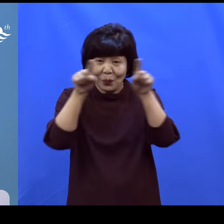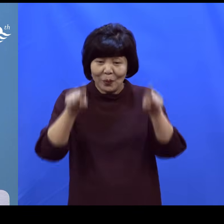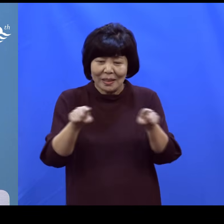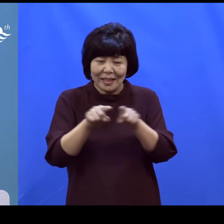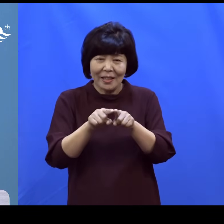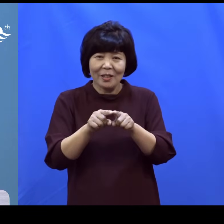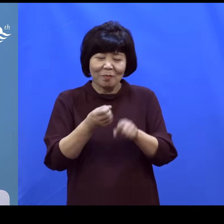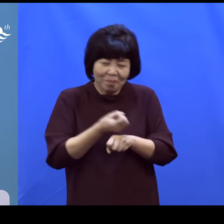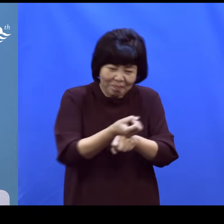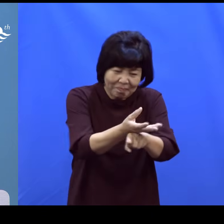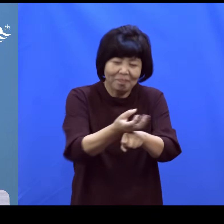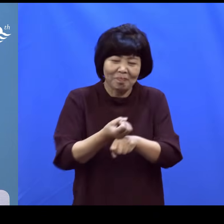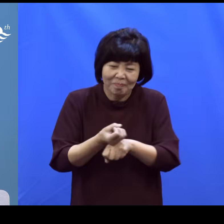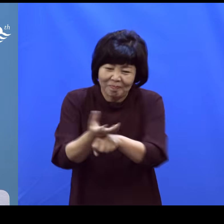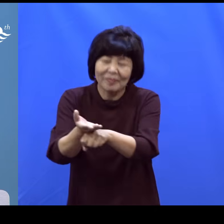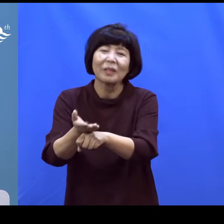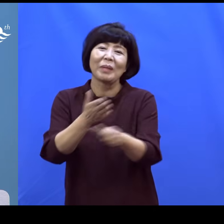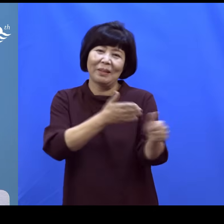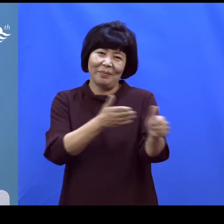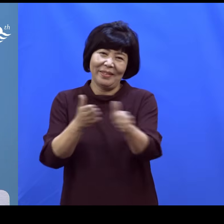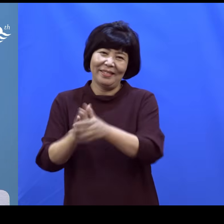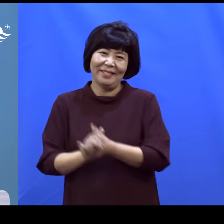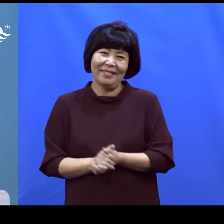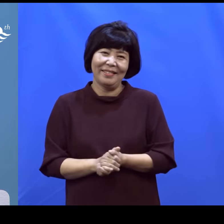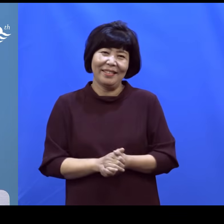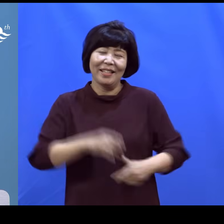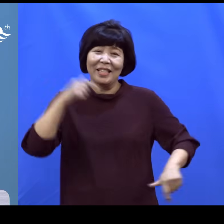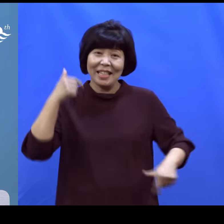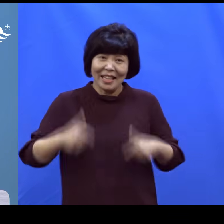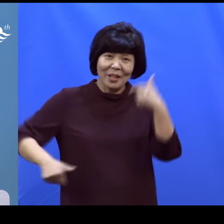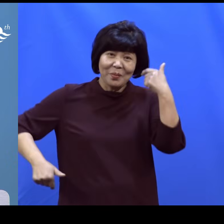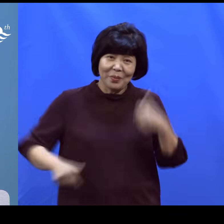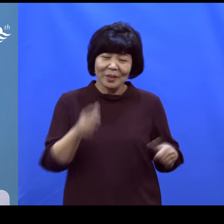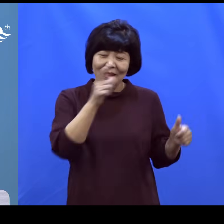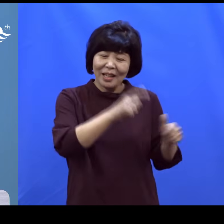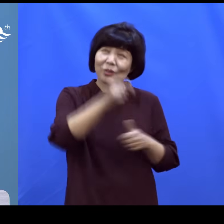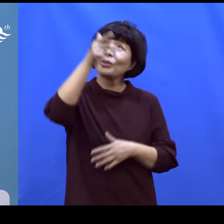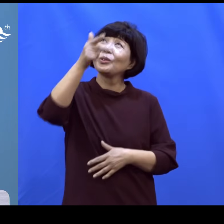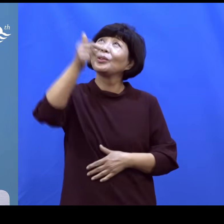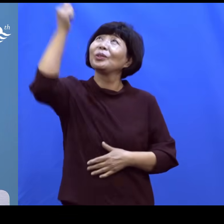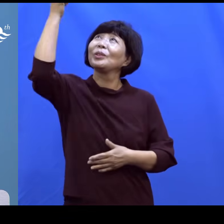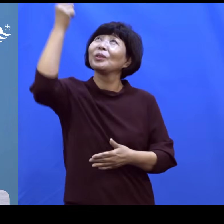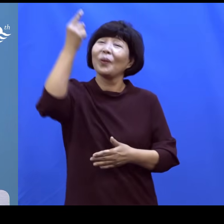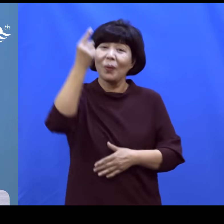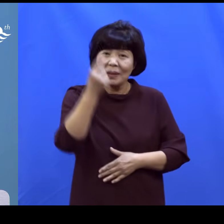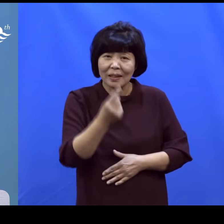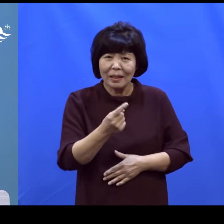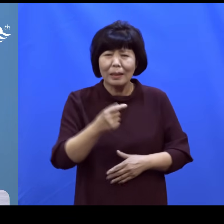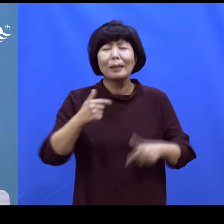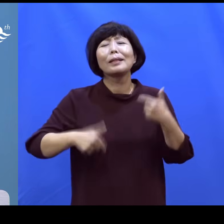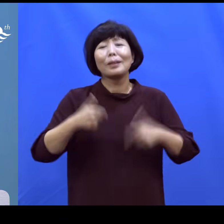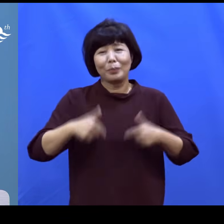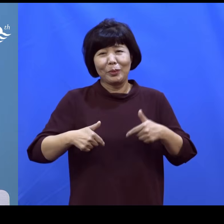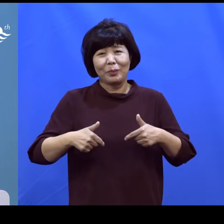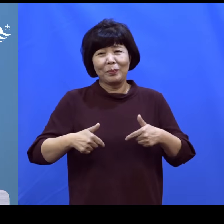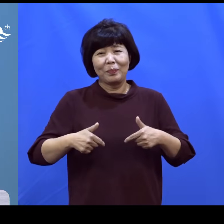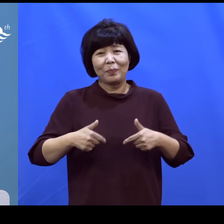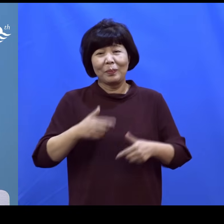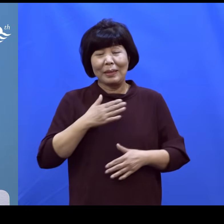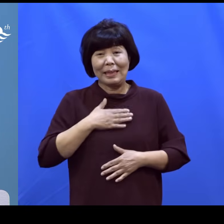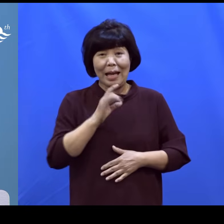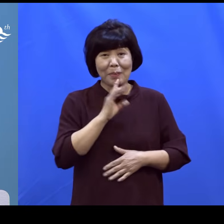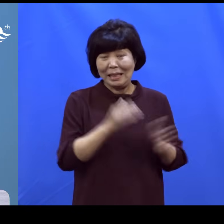믿든지 상관없어요. 중요한 건 뭘까요? 기쁘다 구주 오셨네, 우리가 찬양했잖아요. 그러면 그 기쁨을 누군가와 나눠야